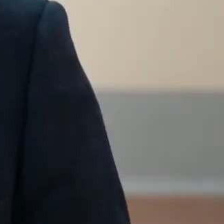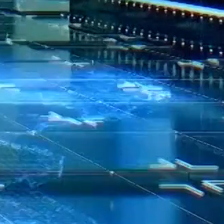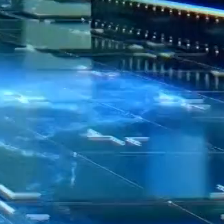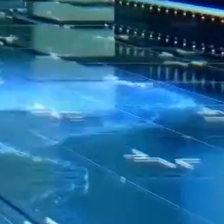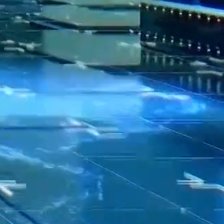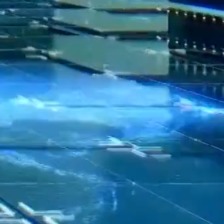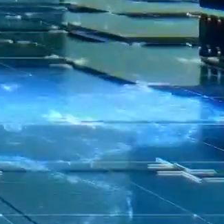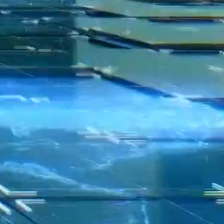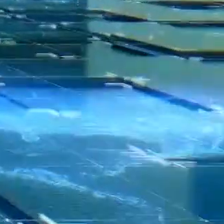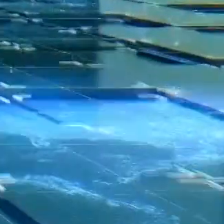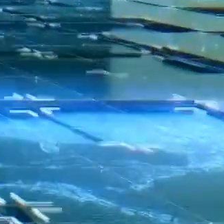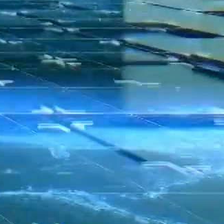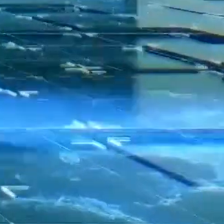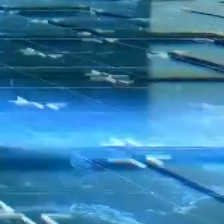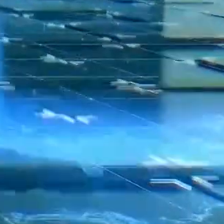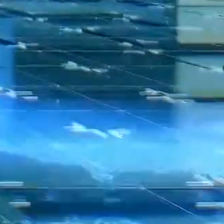специалистами